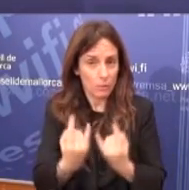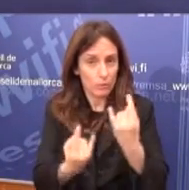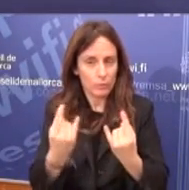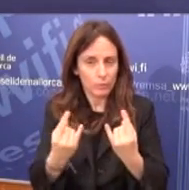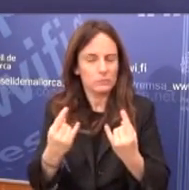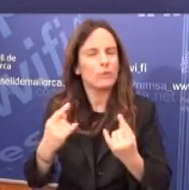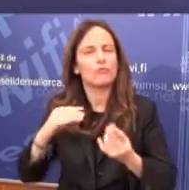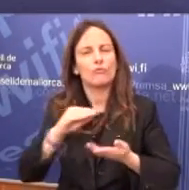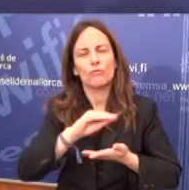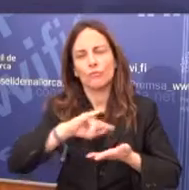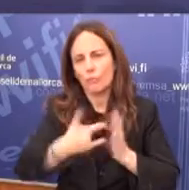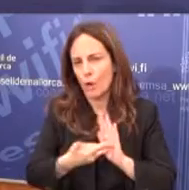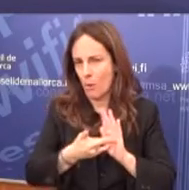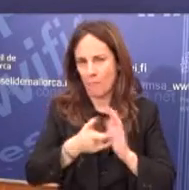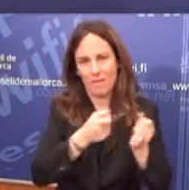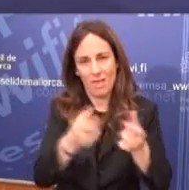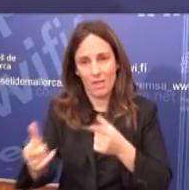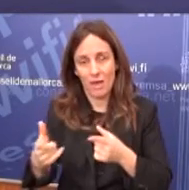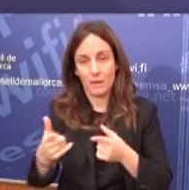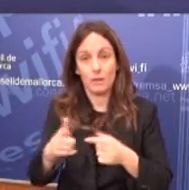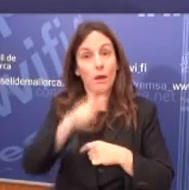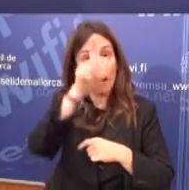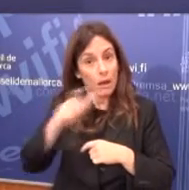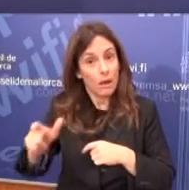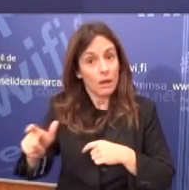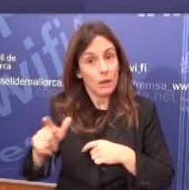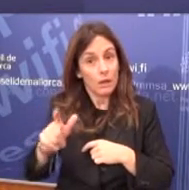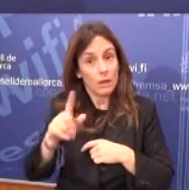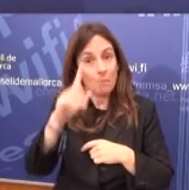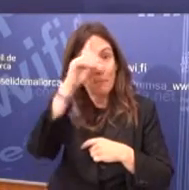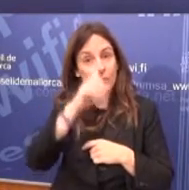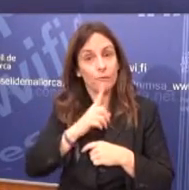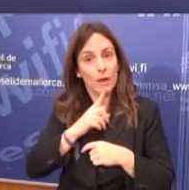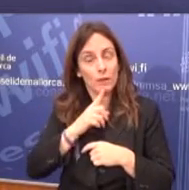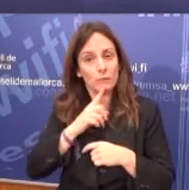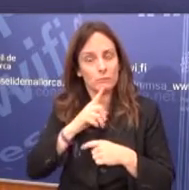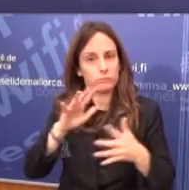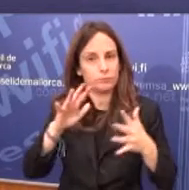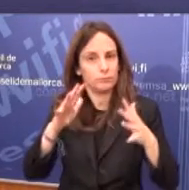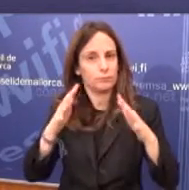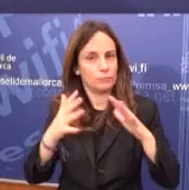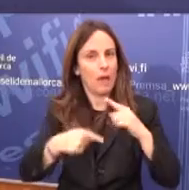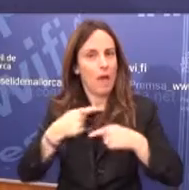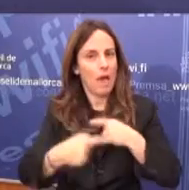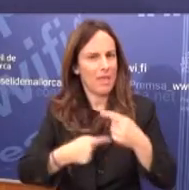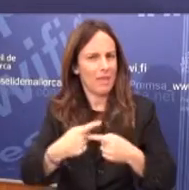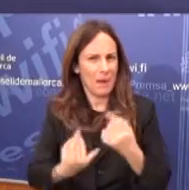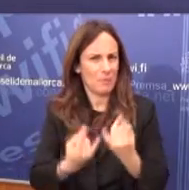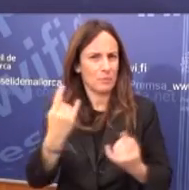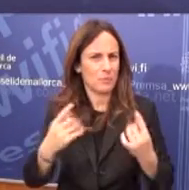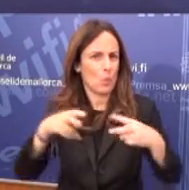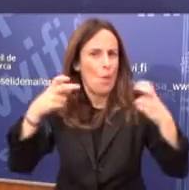sortint dia a dia, ja que els perfils dels usuaris dels servicis socials també van variant dia a